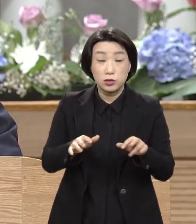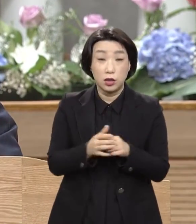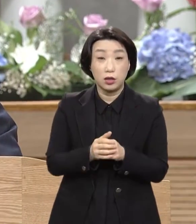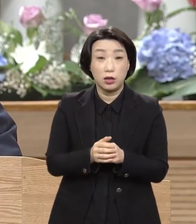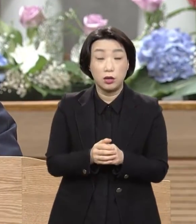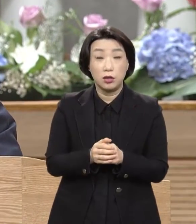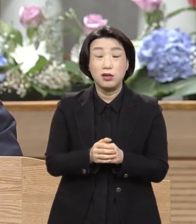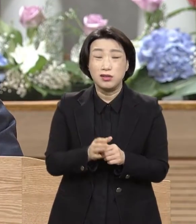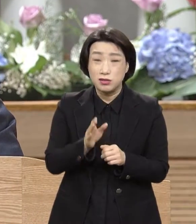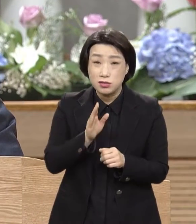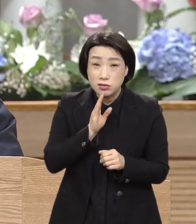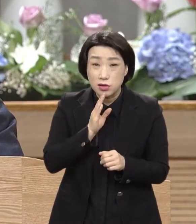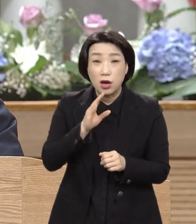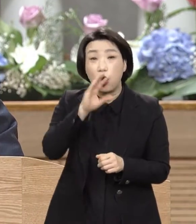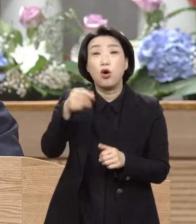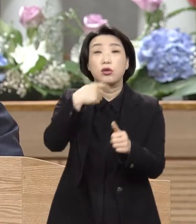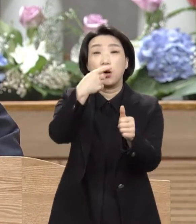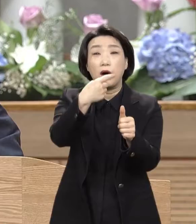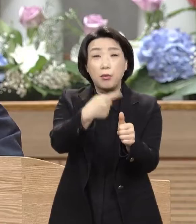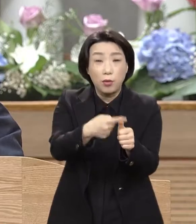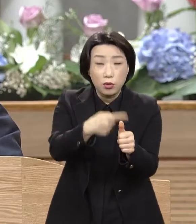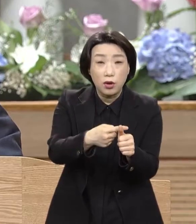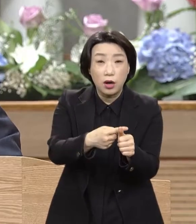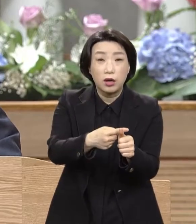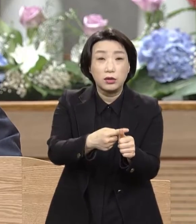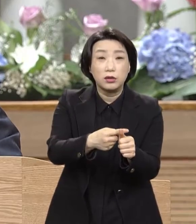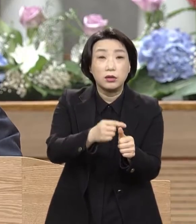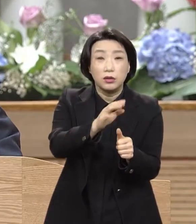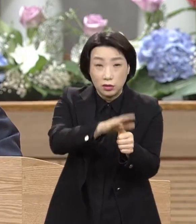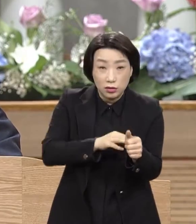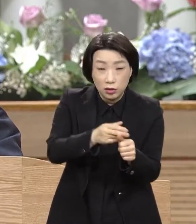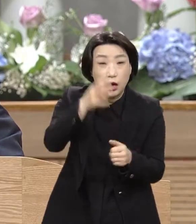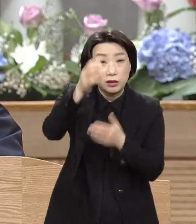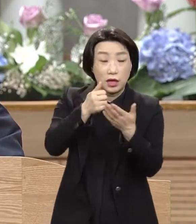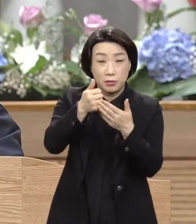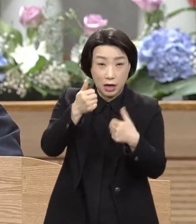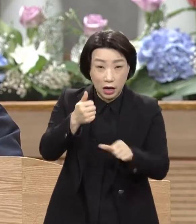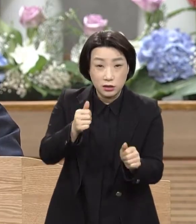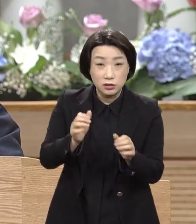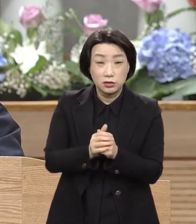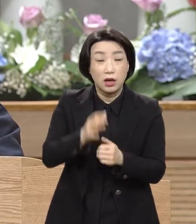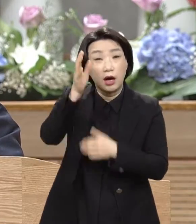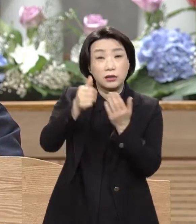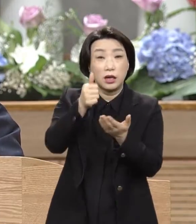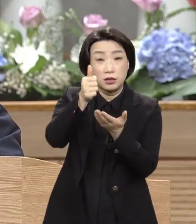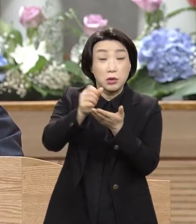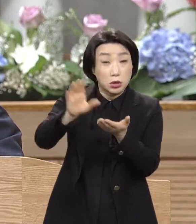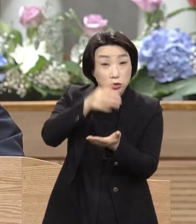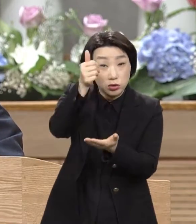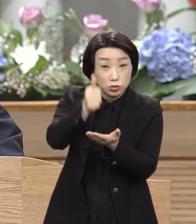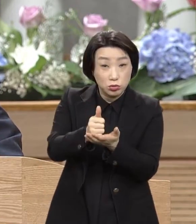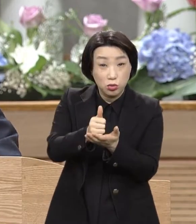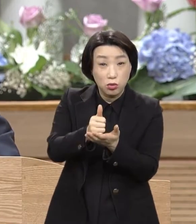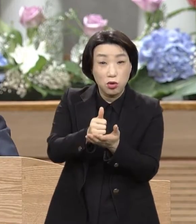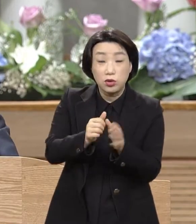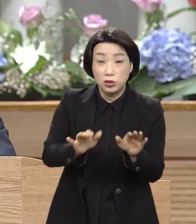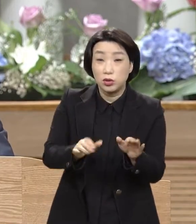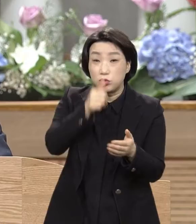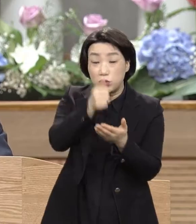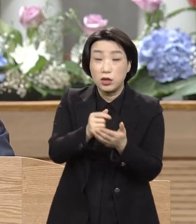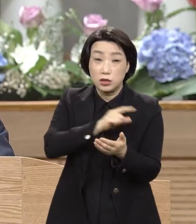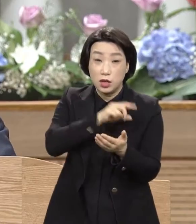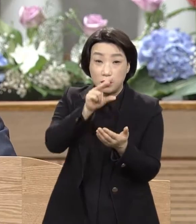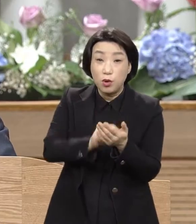진짜 신성을 모독한 하나님의 아들 하나님 그리스도라는